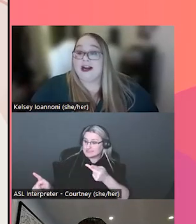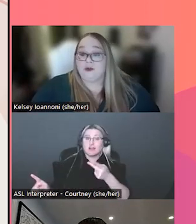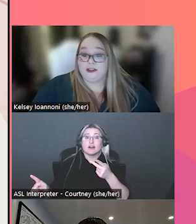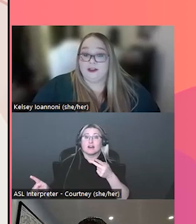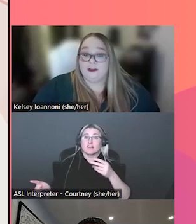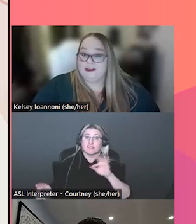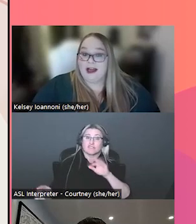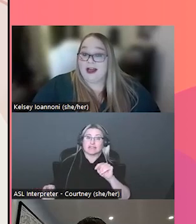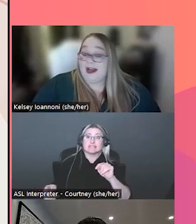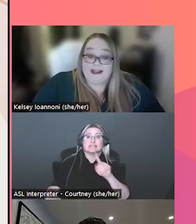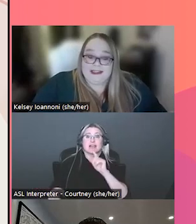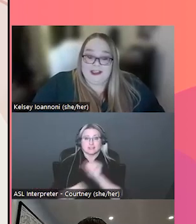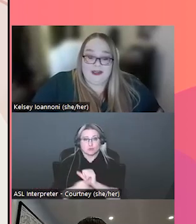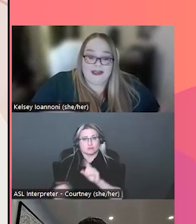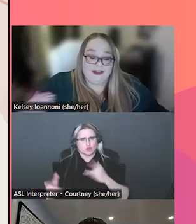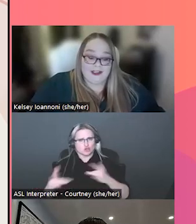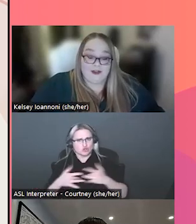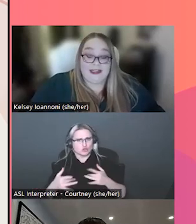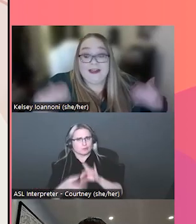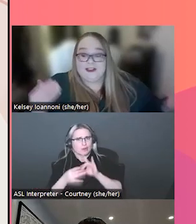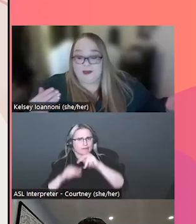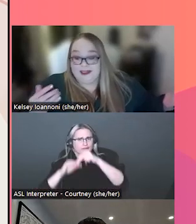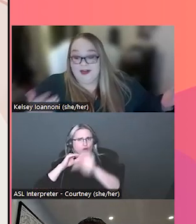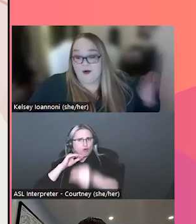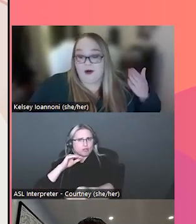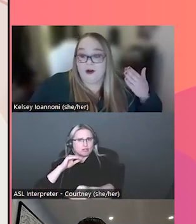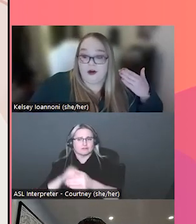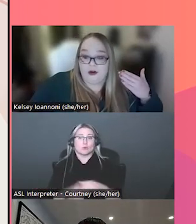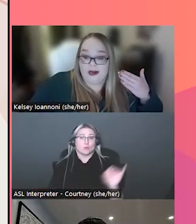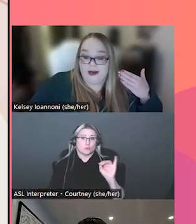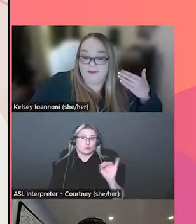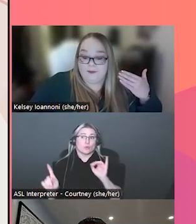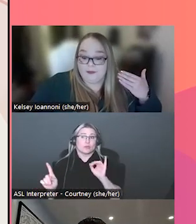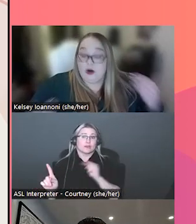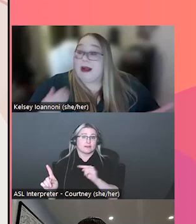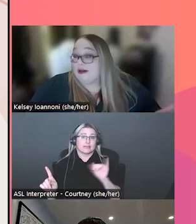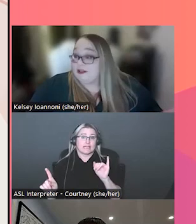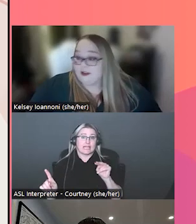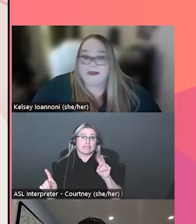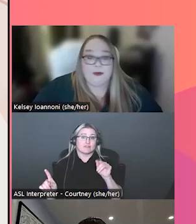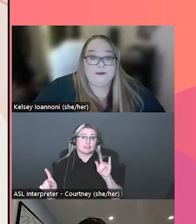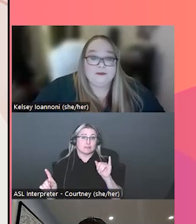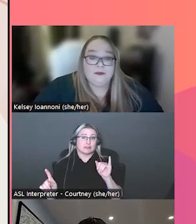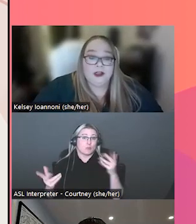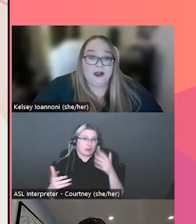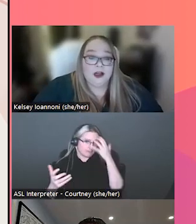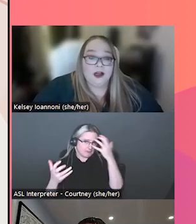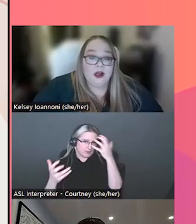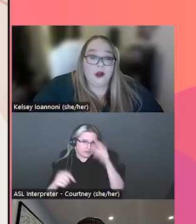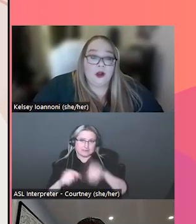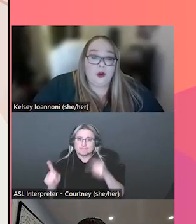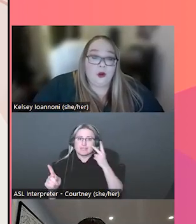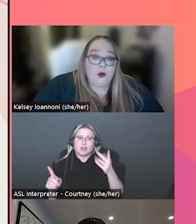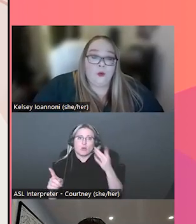de Sally qui a parlé de sa corpulence plutôt que de ses migraines qui n'avaient aucun lien